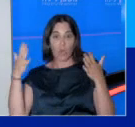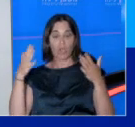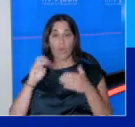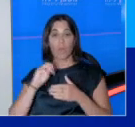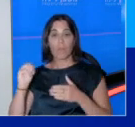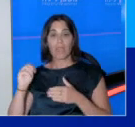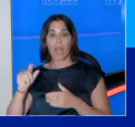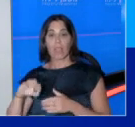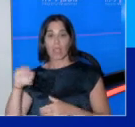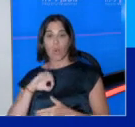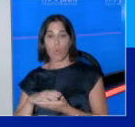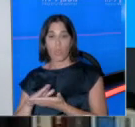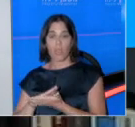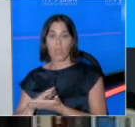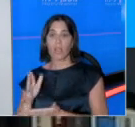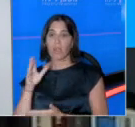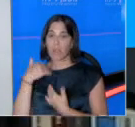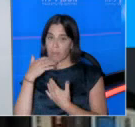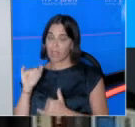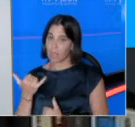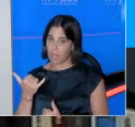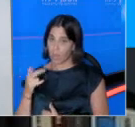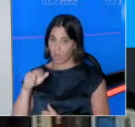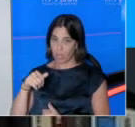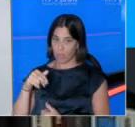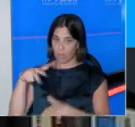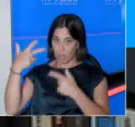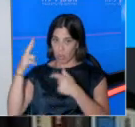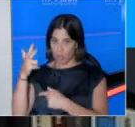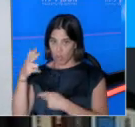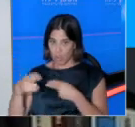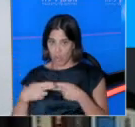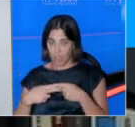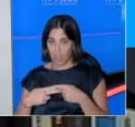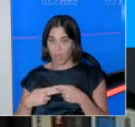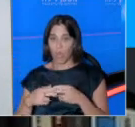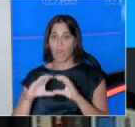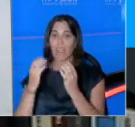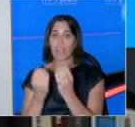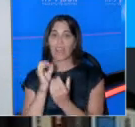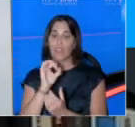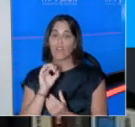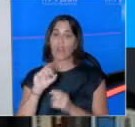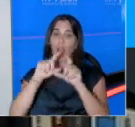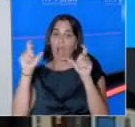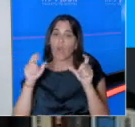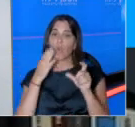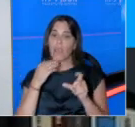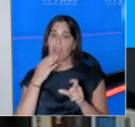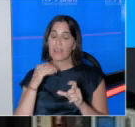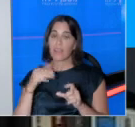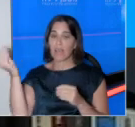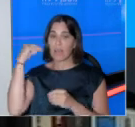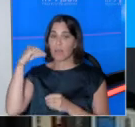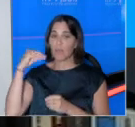תיכון, ספר לנו קצת. נכון, יש לנו ביום שלישי הקרוב כנס של האגודה הישראלית ללימודי מזרח תיכון